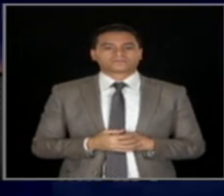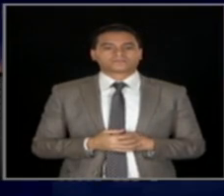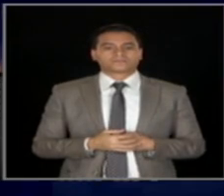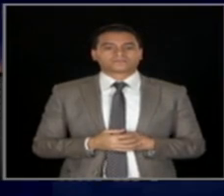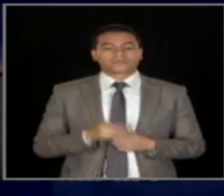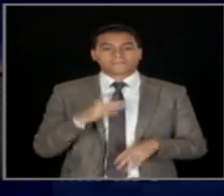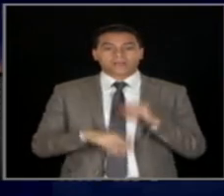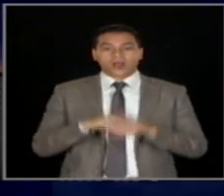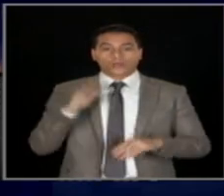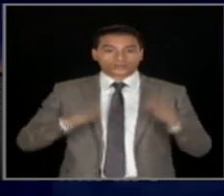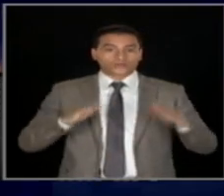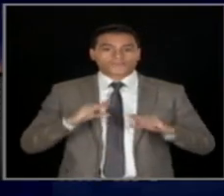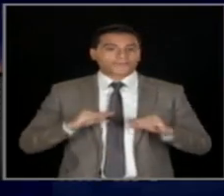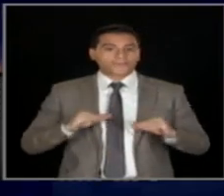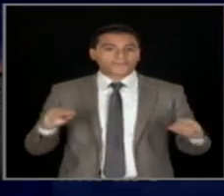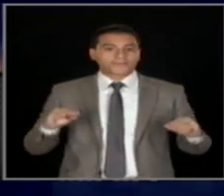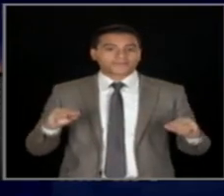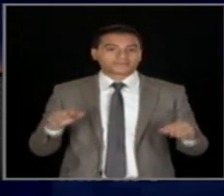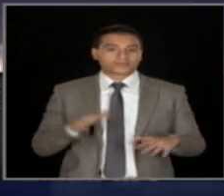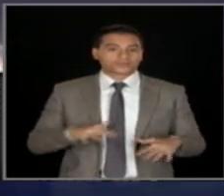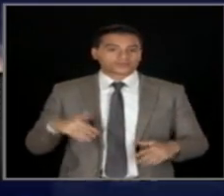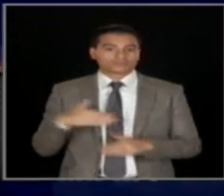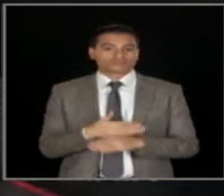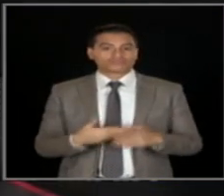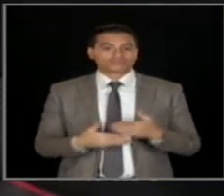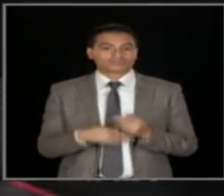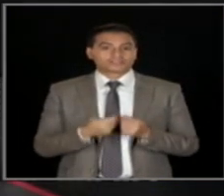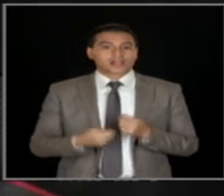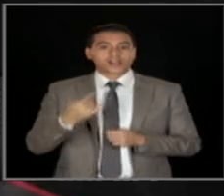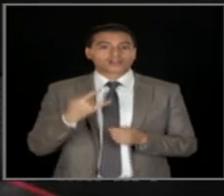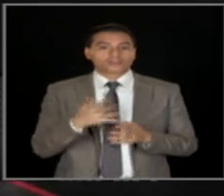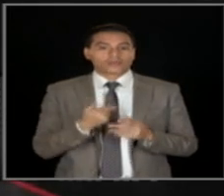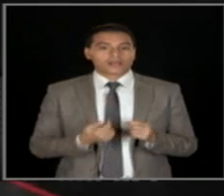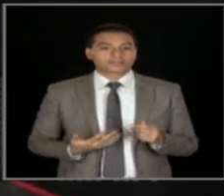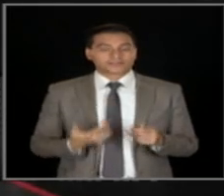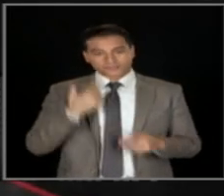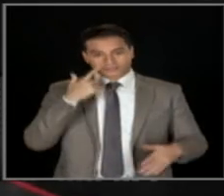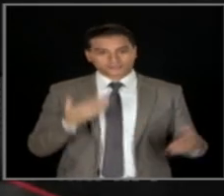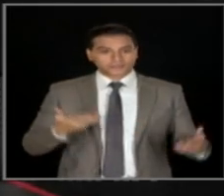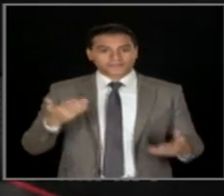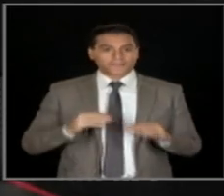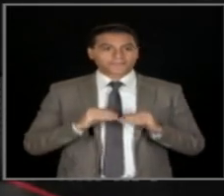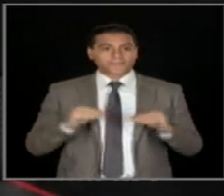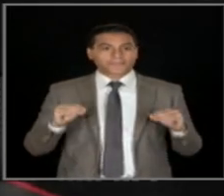اللي كانوا بيحاولوا يدوسوا على البزر هما فين دلوقتي؟ بزائد 10 أو ناقص 5.